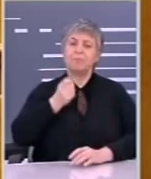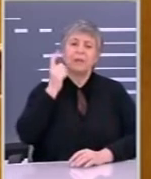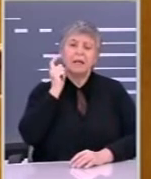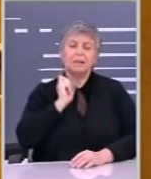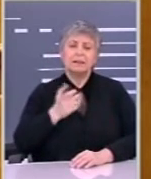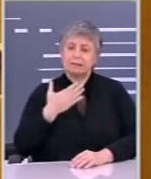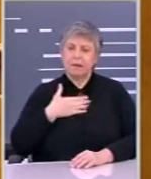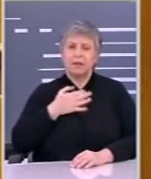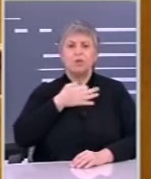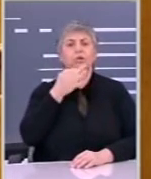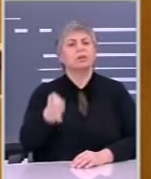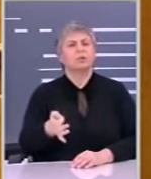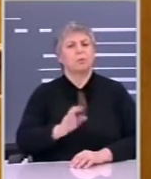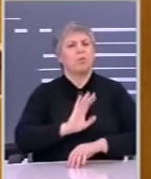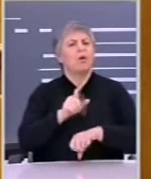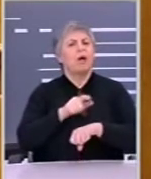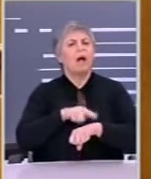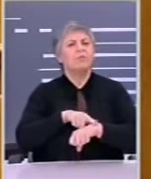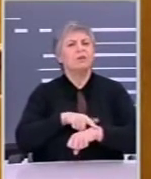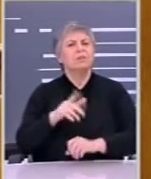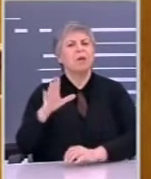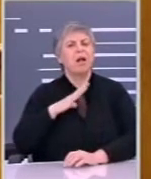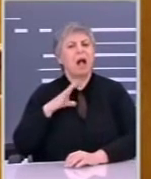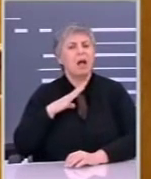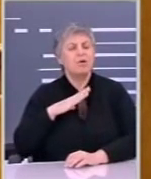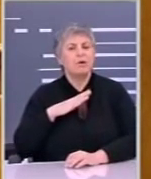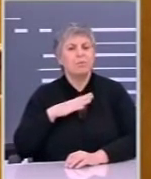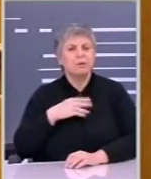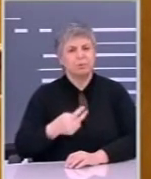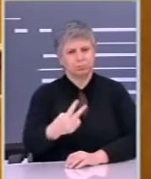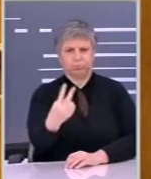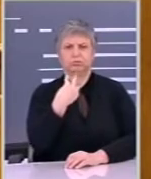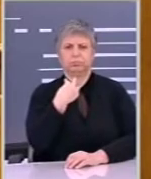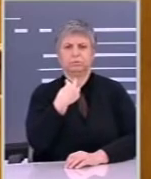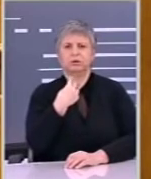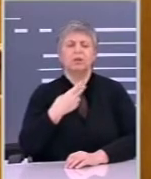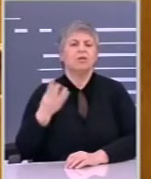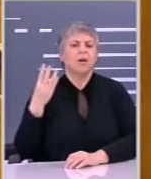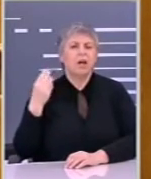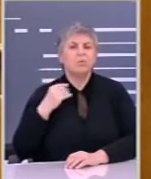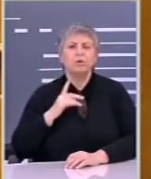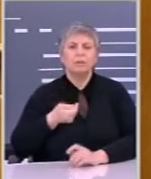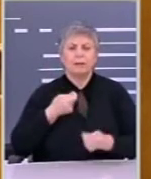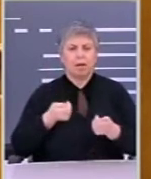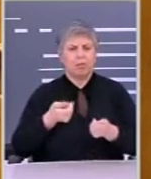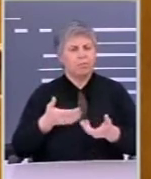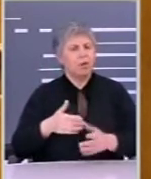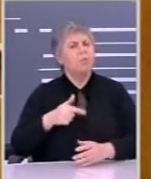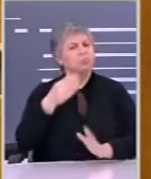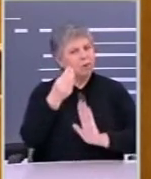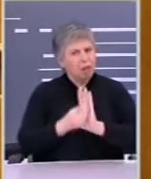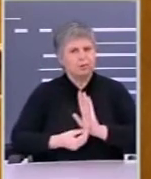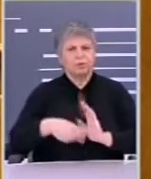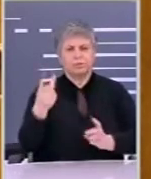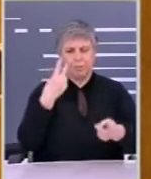κόσμος που μας παρακολουθεί και στέκεται πολλές φορές επικριτικός σε αυτά που κάναμε και κάνουμε,